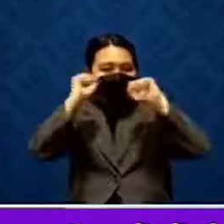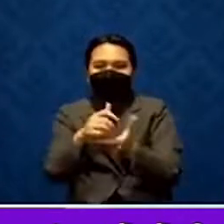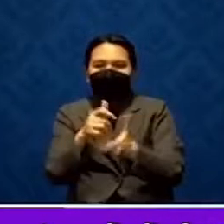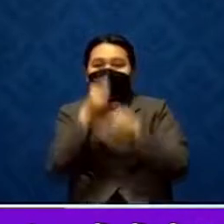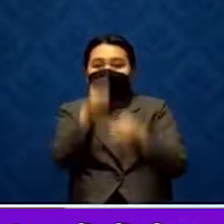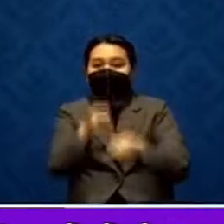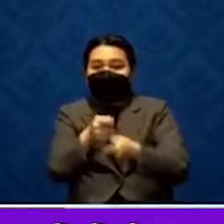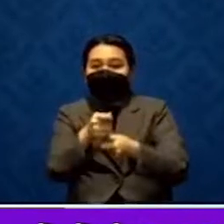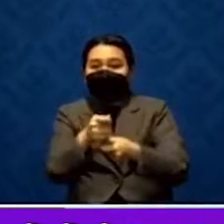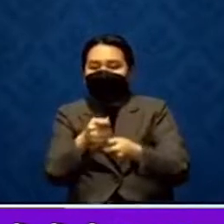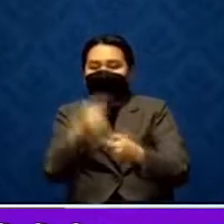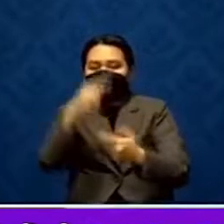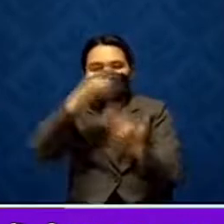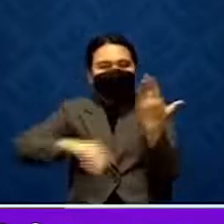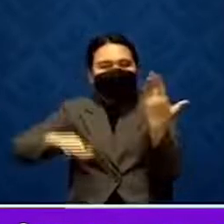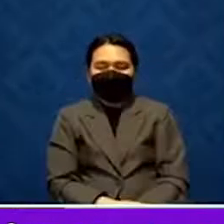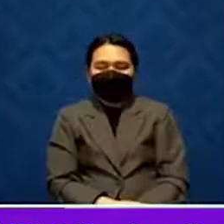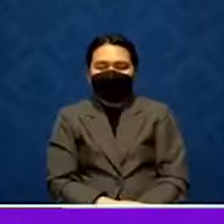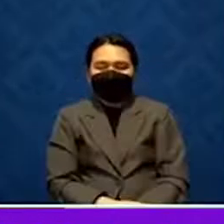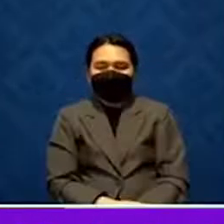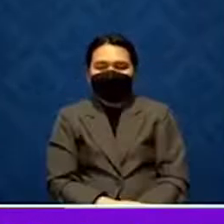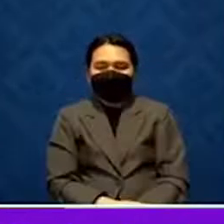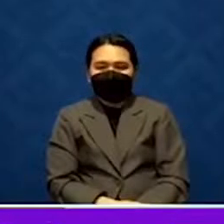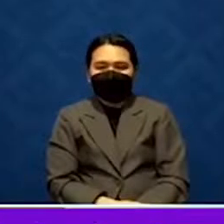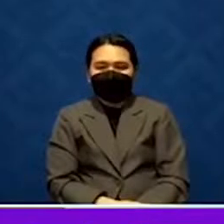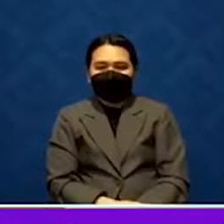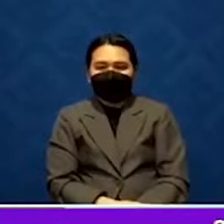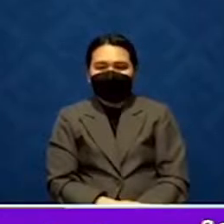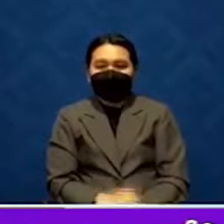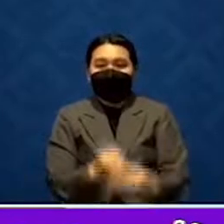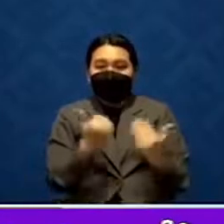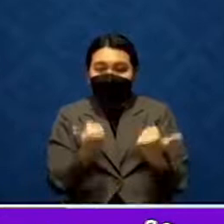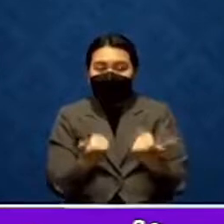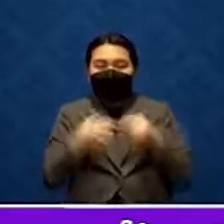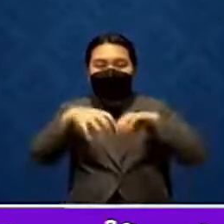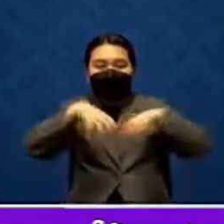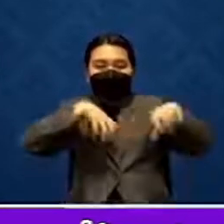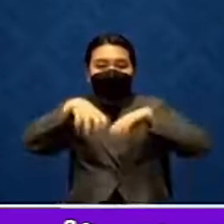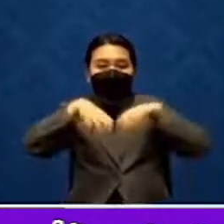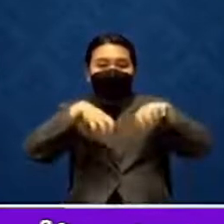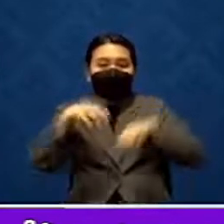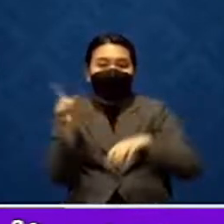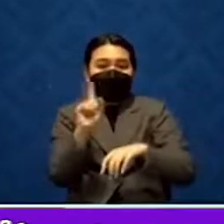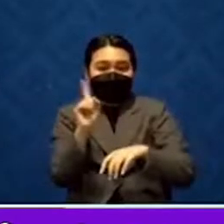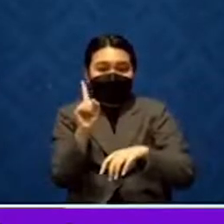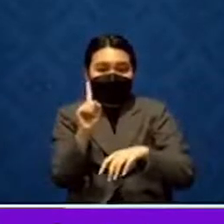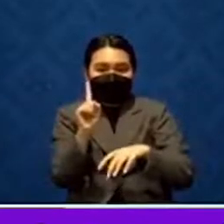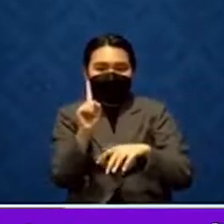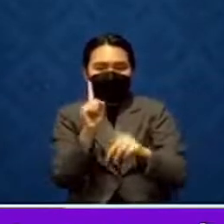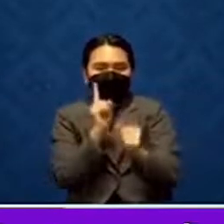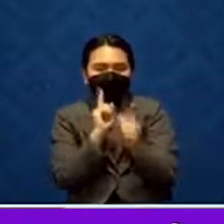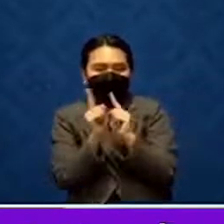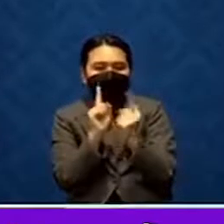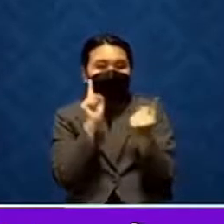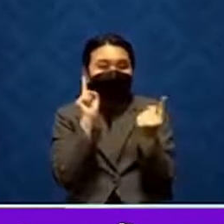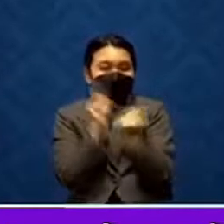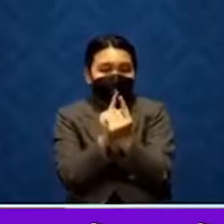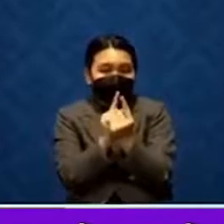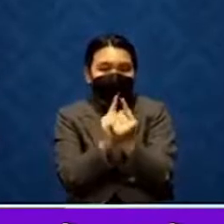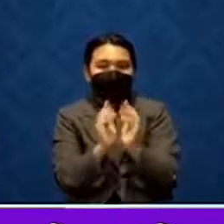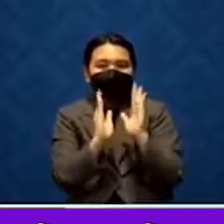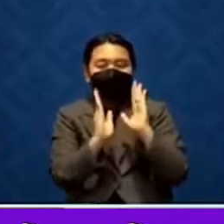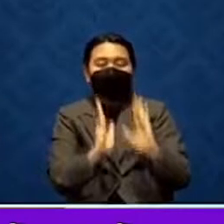324,000 ตัน2รัสเซียจัดให้มีการพบปะเจรจากันระหว่างผู้นำเข้าไท